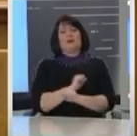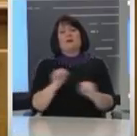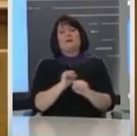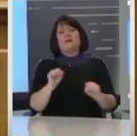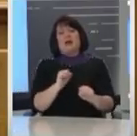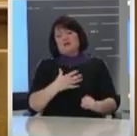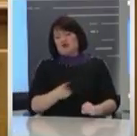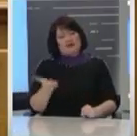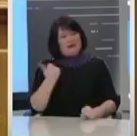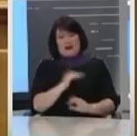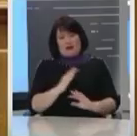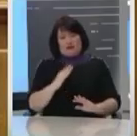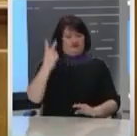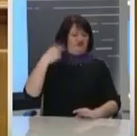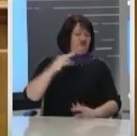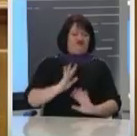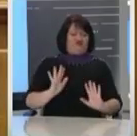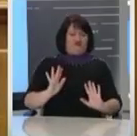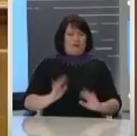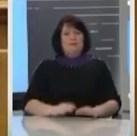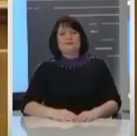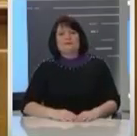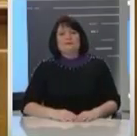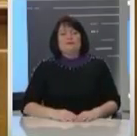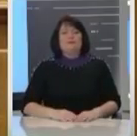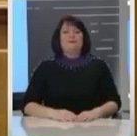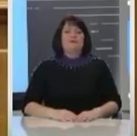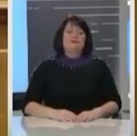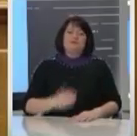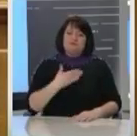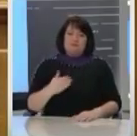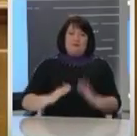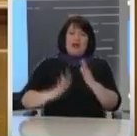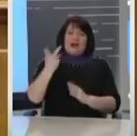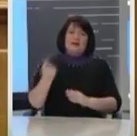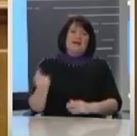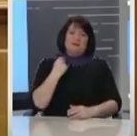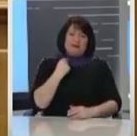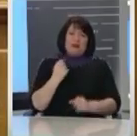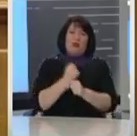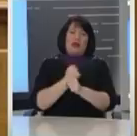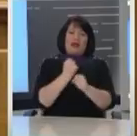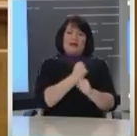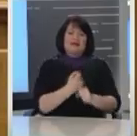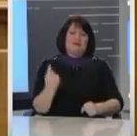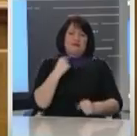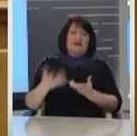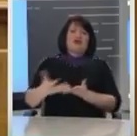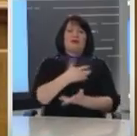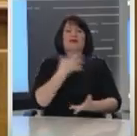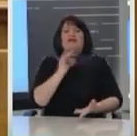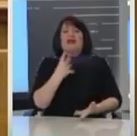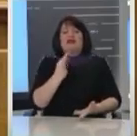της. Στο μεταξύ, έχουν χαθεί ανάπτυξη, δουλειές, εισοδήματα,